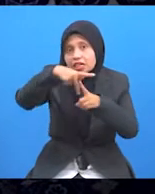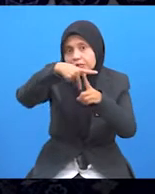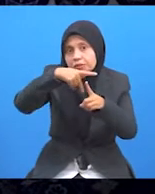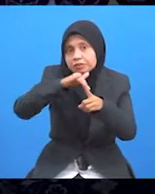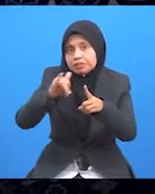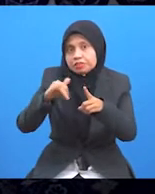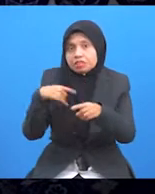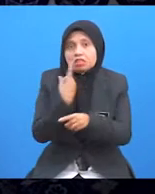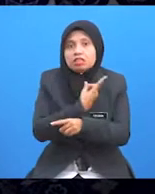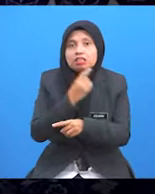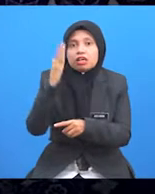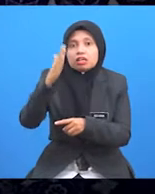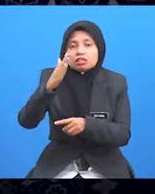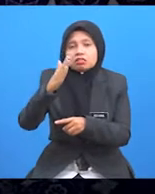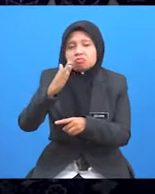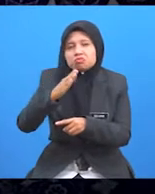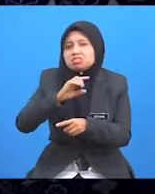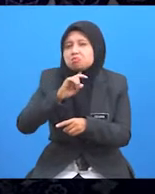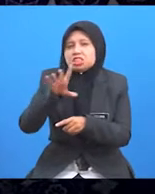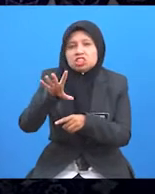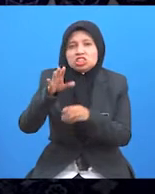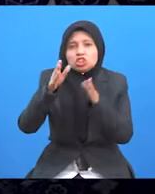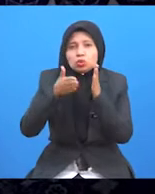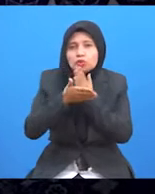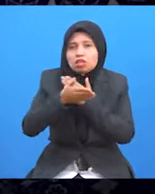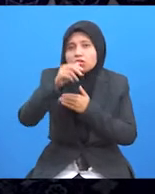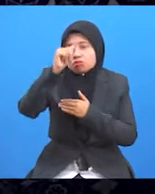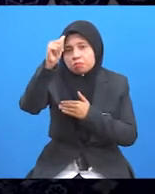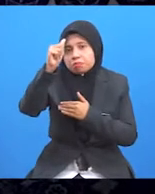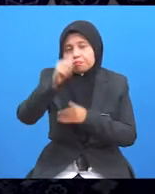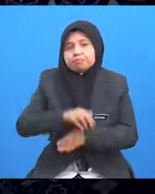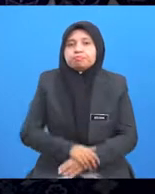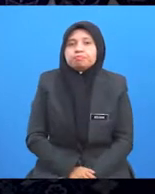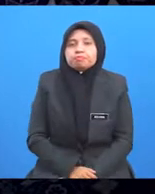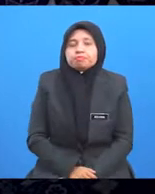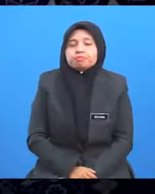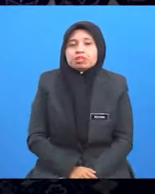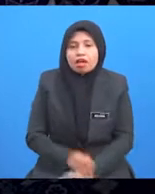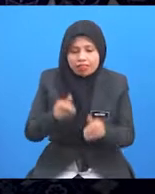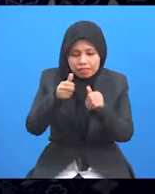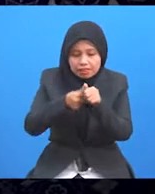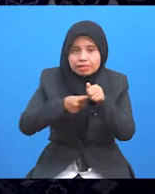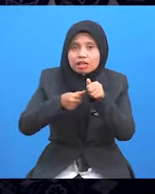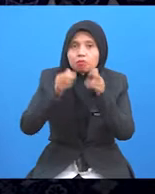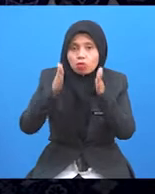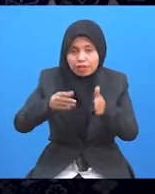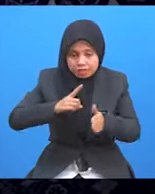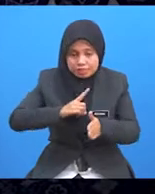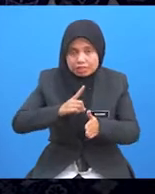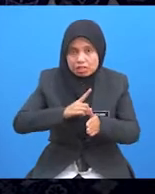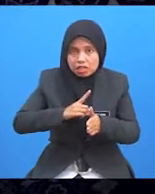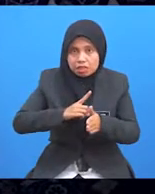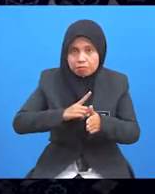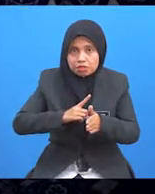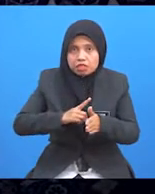hidup kita berkat dan dikasihi Allah. Murid-murid yang dikasihi Allah, tuntutan